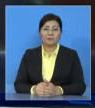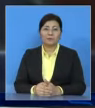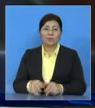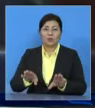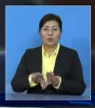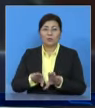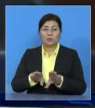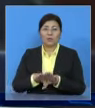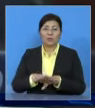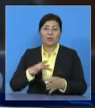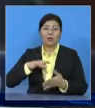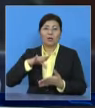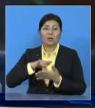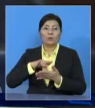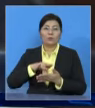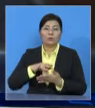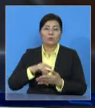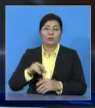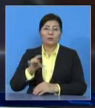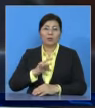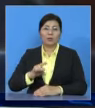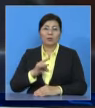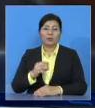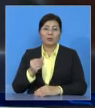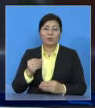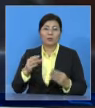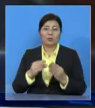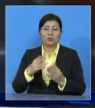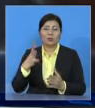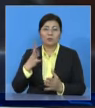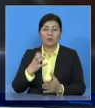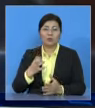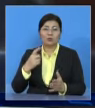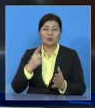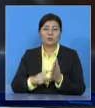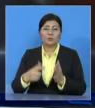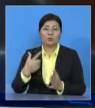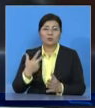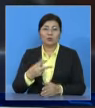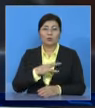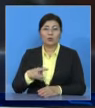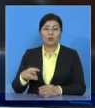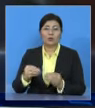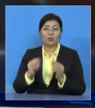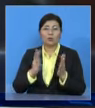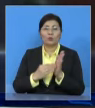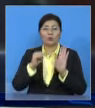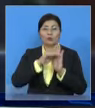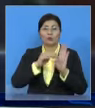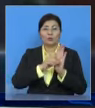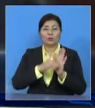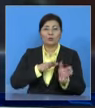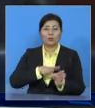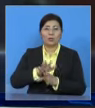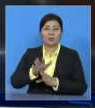Сонымен қатар мына аудандық бюджеттен де біз 570 құны 573 миллион болатын 19 жобаны жүзеге асырып отырмыз биылдың